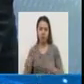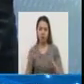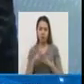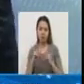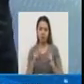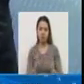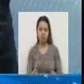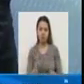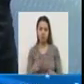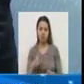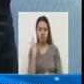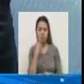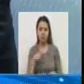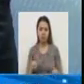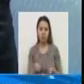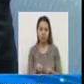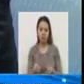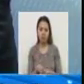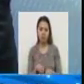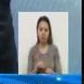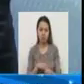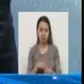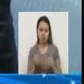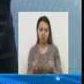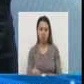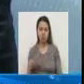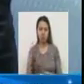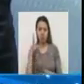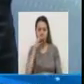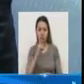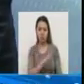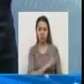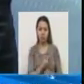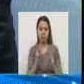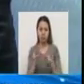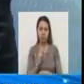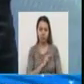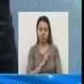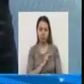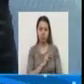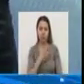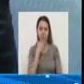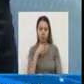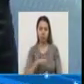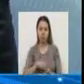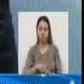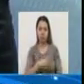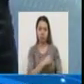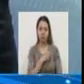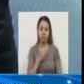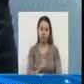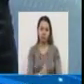жөніндегі комитеттерді басқара отырып, олардың жемісті қызмет етуіне өз үлесімізді қосып